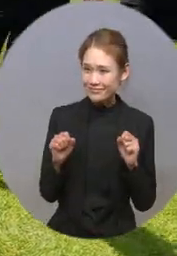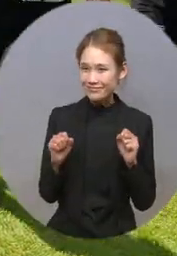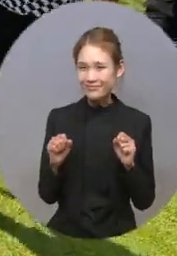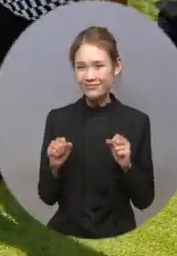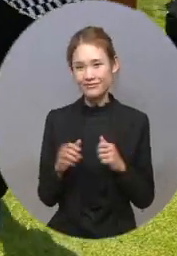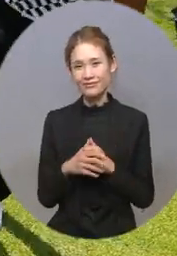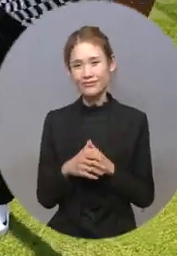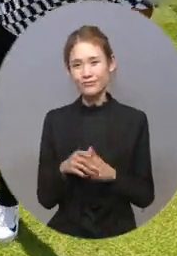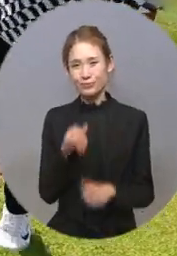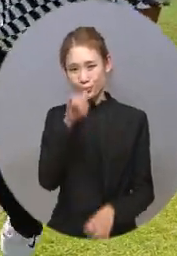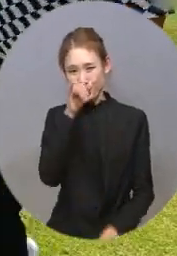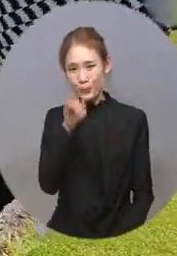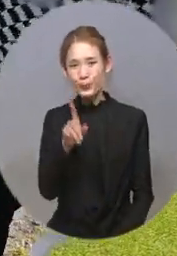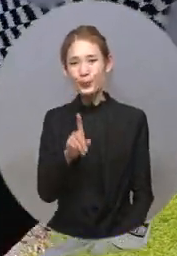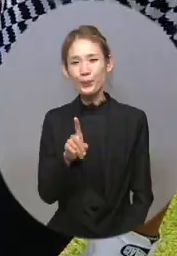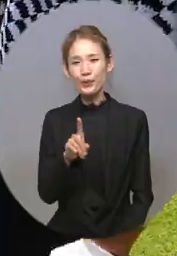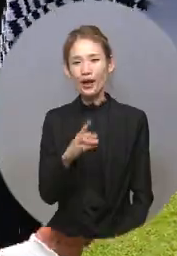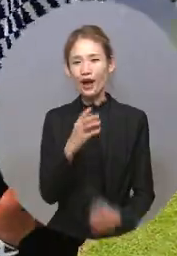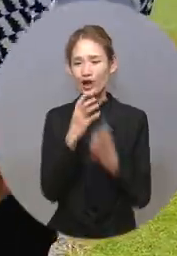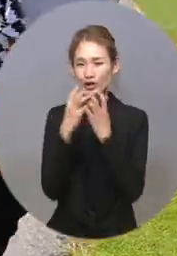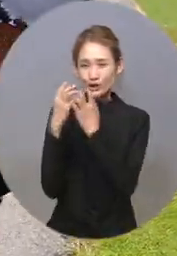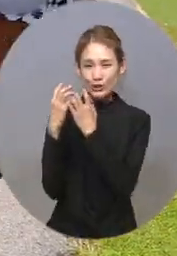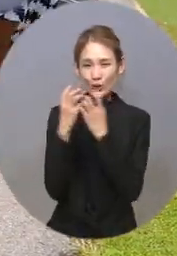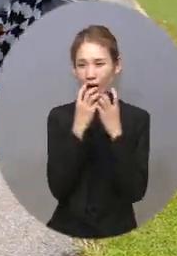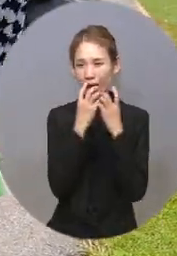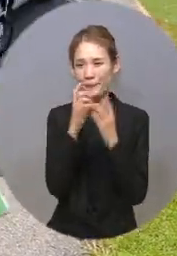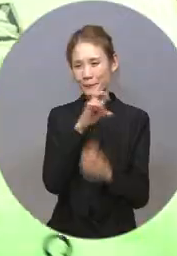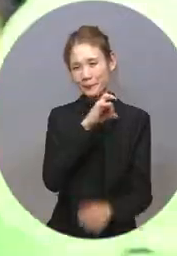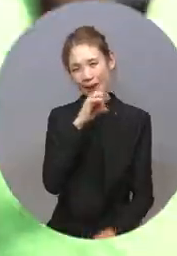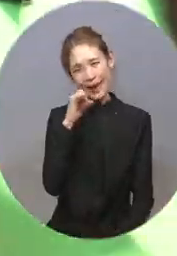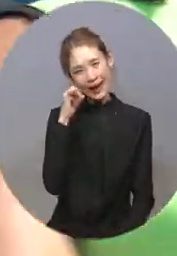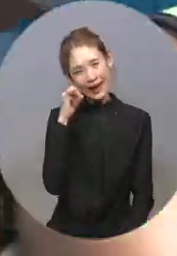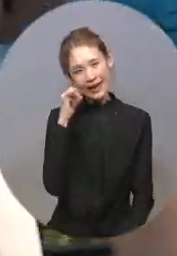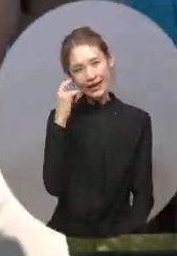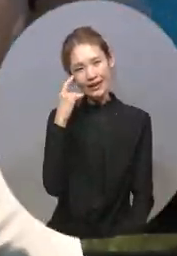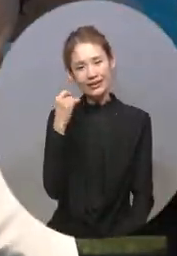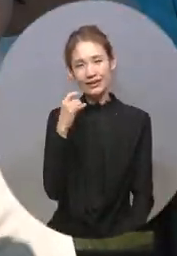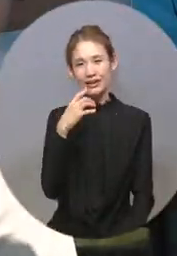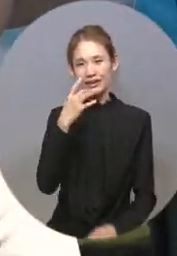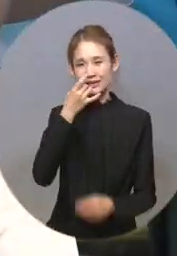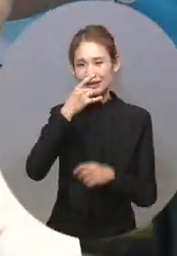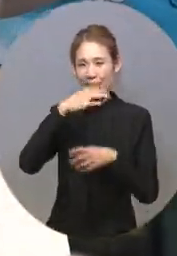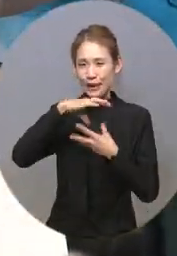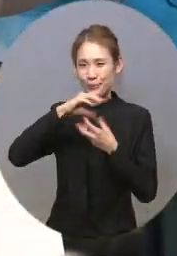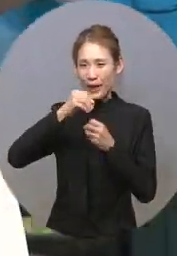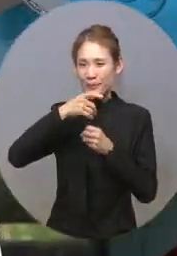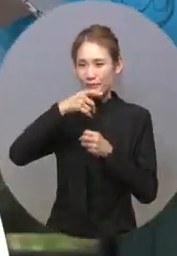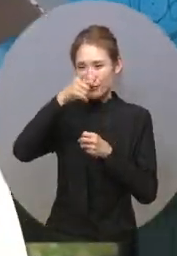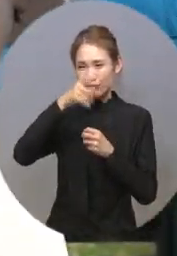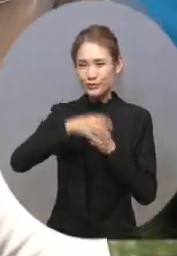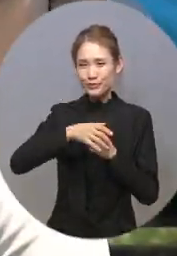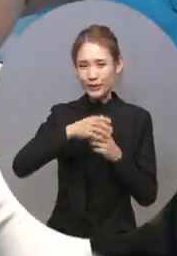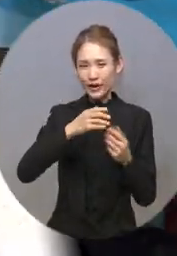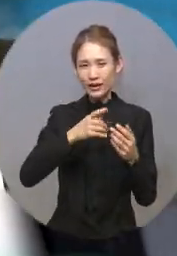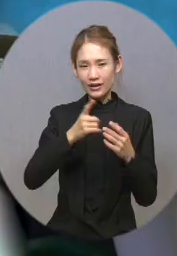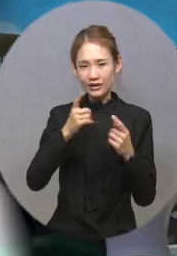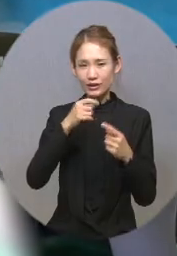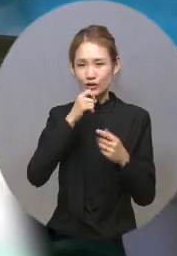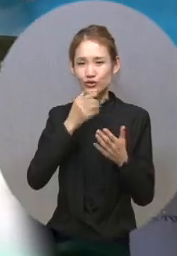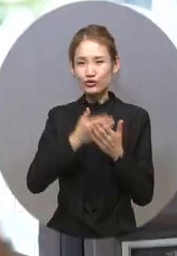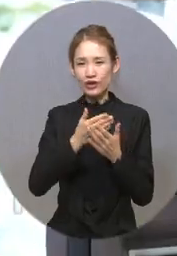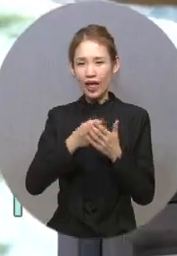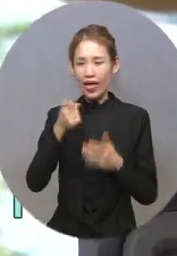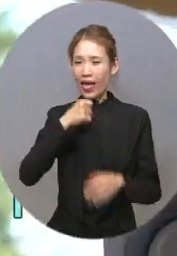뭐 있나요? 수박 맛있겠다. 수박 좀 아꼈다. 이따 먹어야 되겠다. 막걸리 하나 주세요. 오, 아이스크림. 막걸리